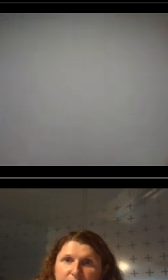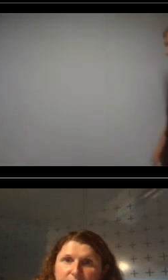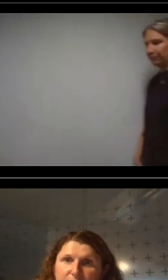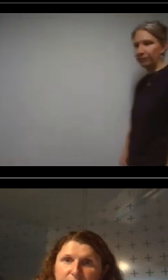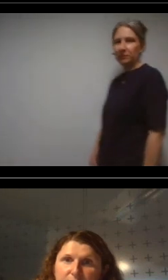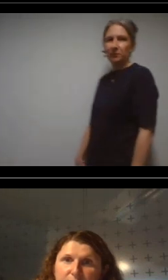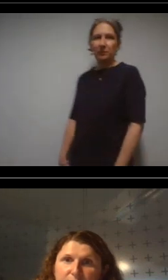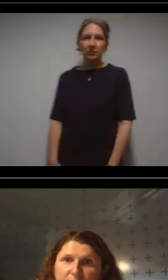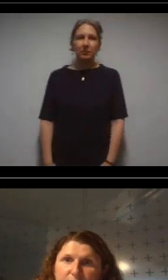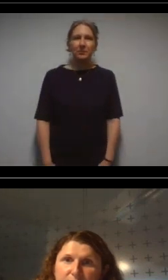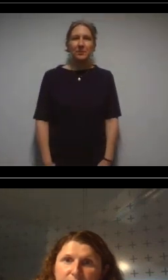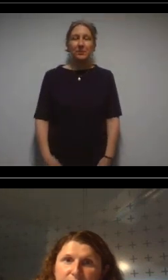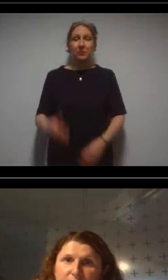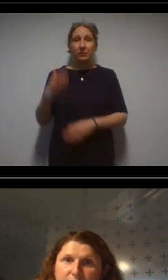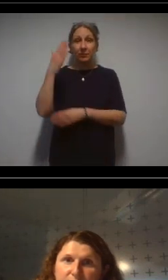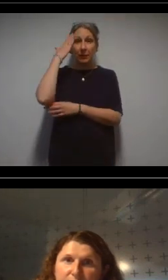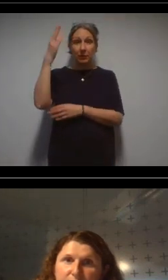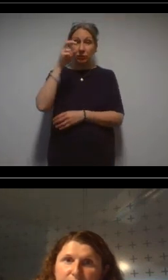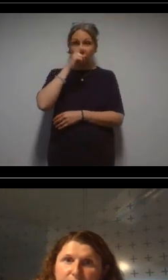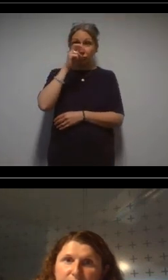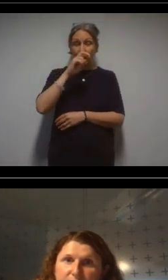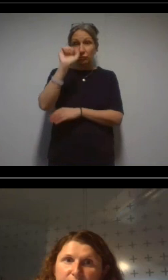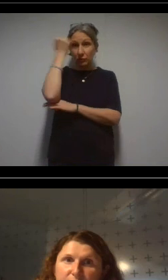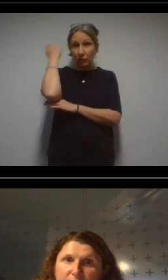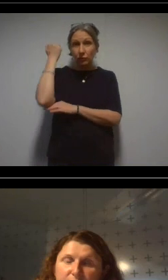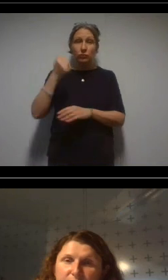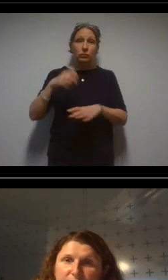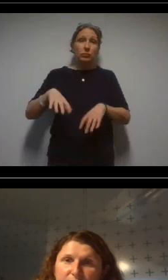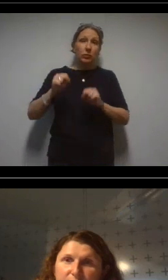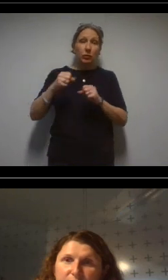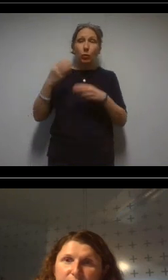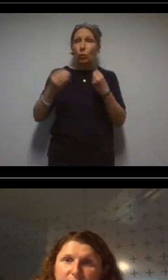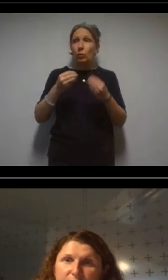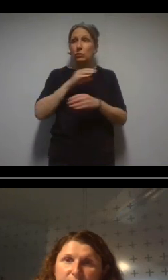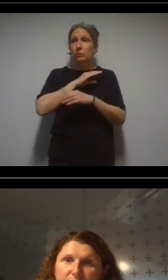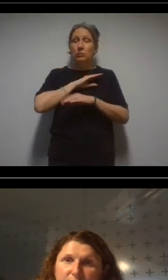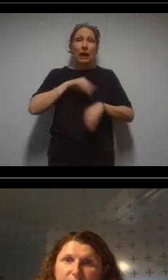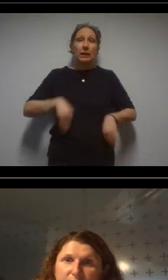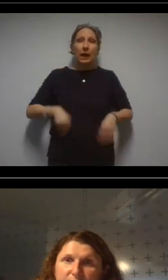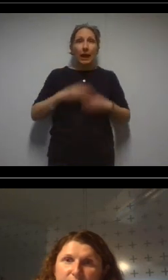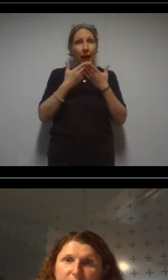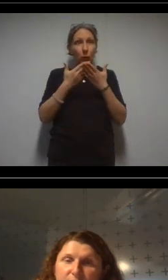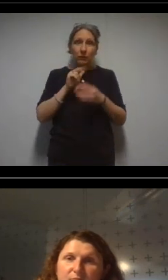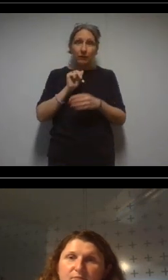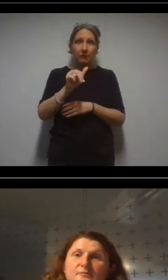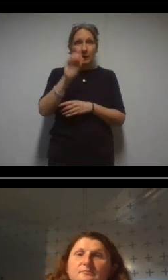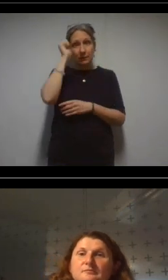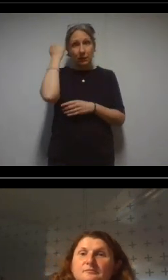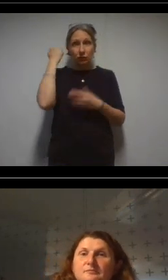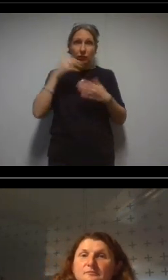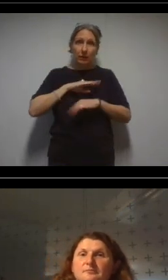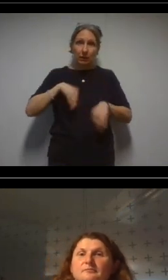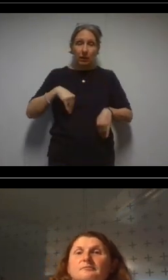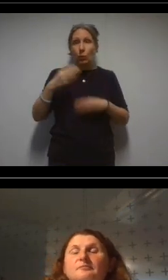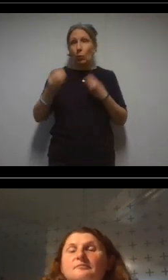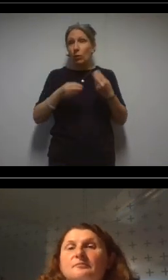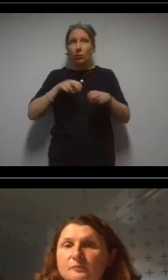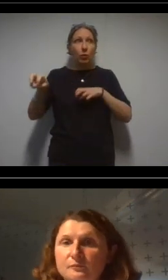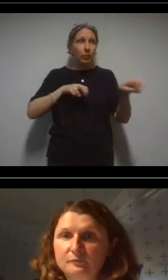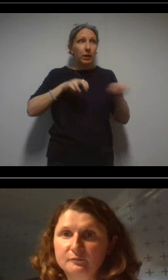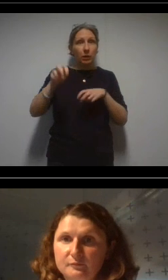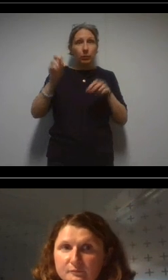ou un emploi, j'habite à Bordeaux, mais peut-être pour mon stage de fin d'études, ou alors pour chercher un emploi, je suis mobile, eh bien, nous, on